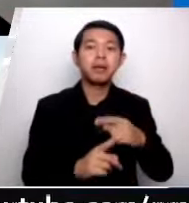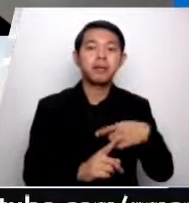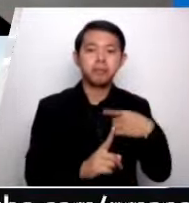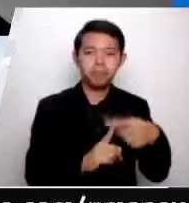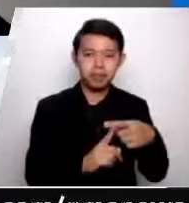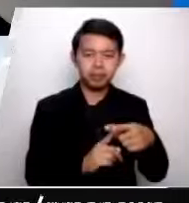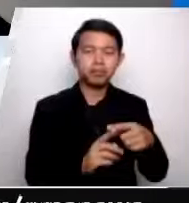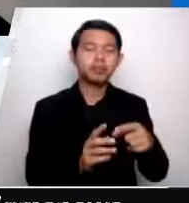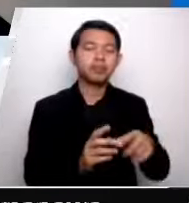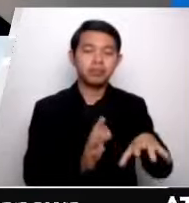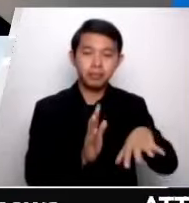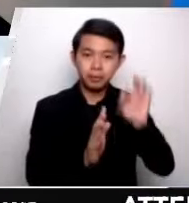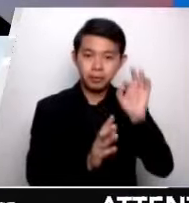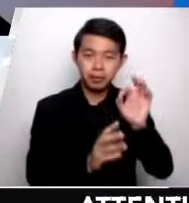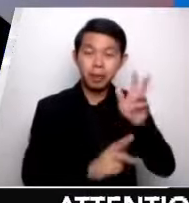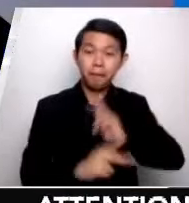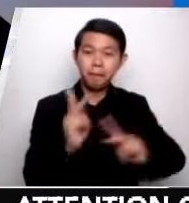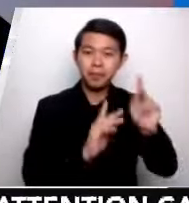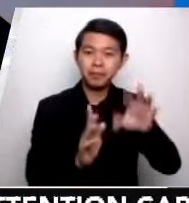Award.